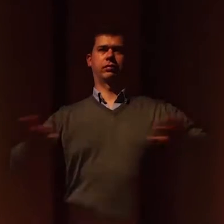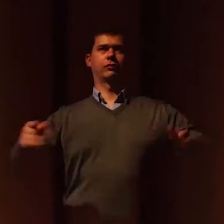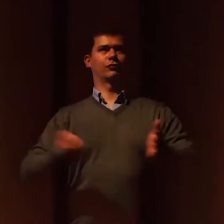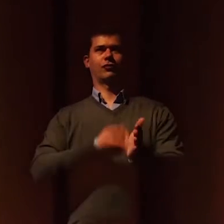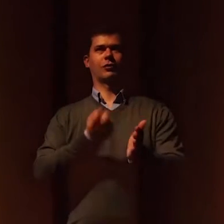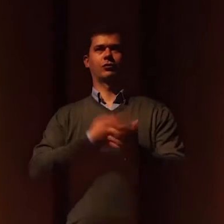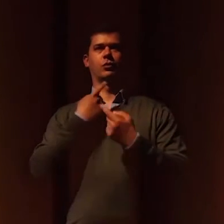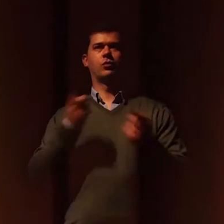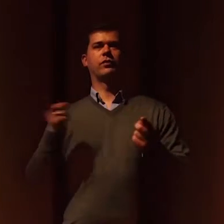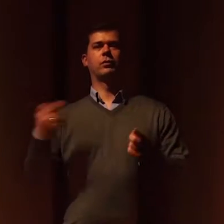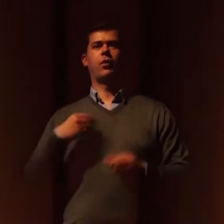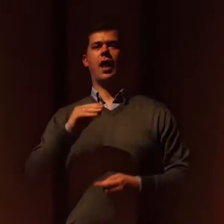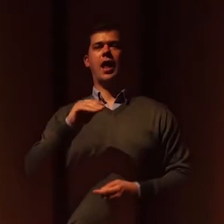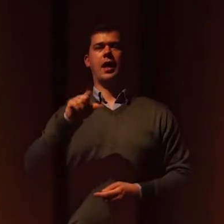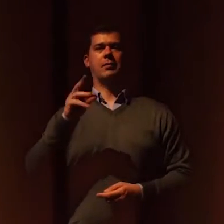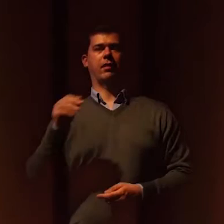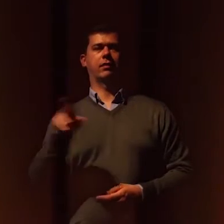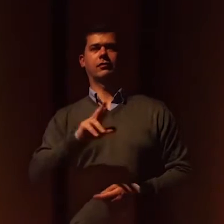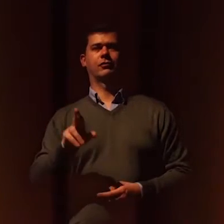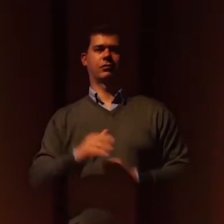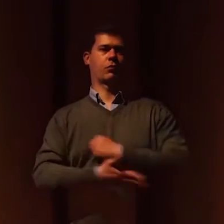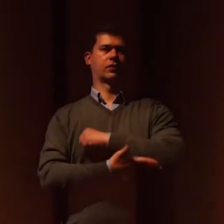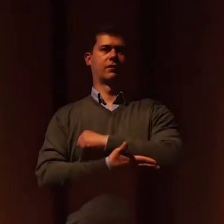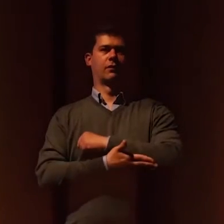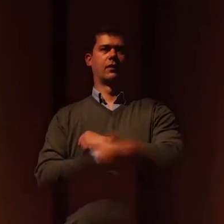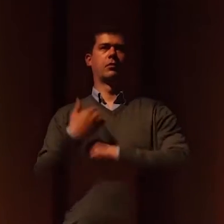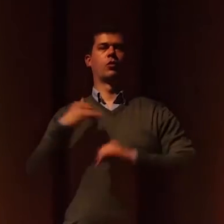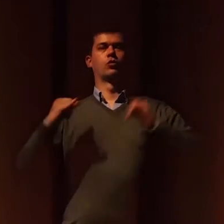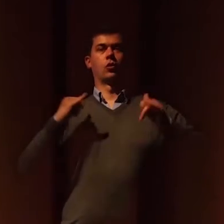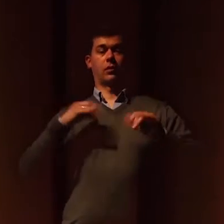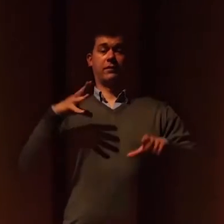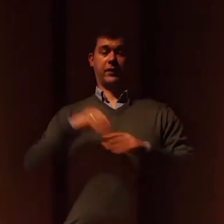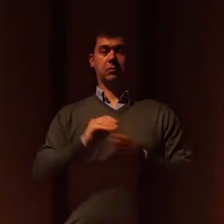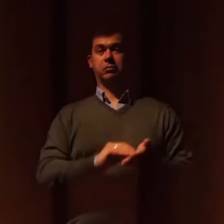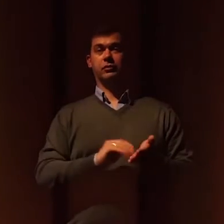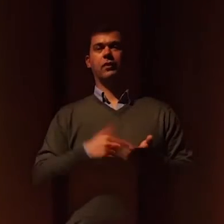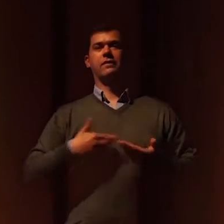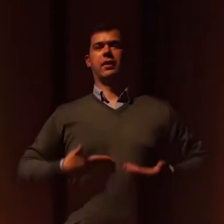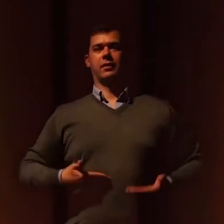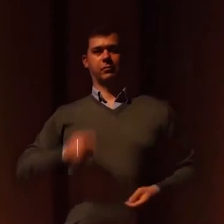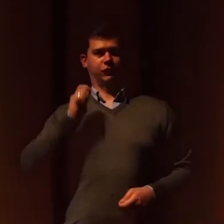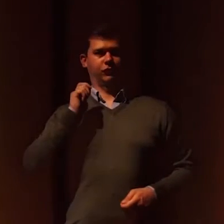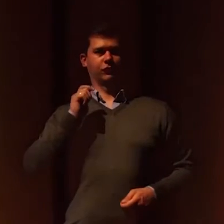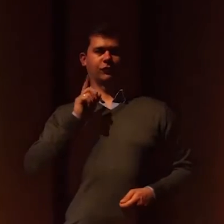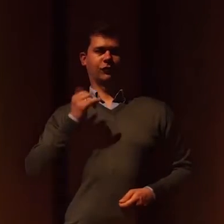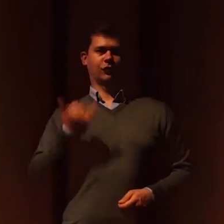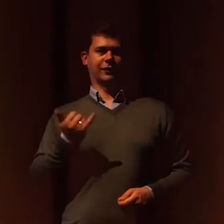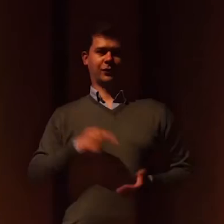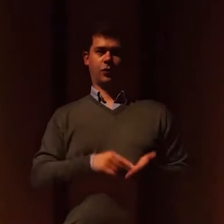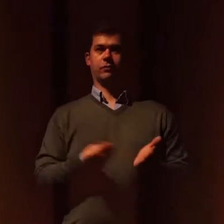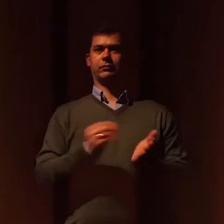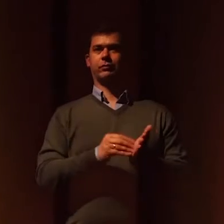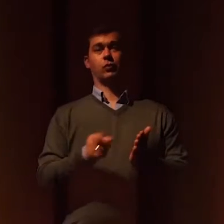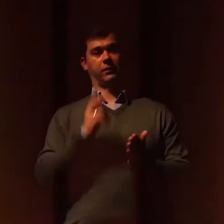właśnie w elementarzu tym przygotowywanym przez rząd po raz pierwszy się znalazło właśnie dziecko wietnamskie więc jakiś